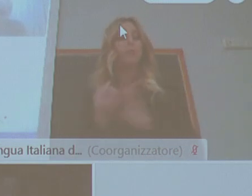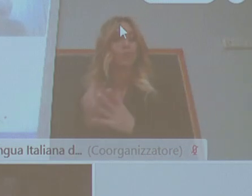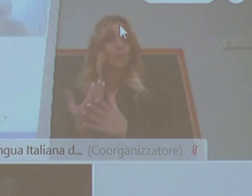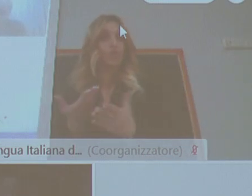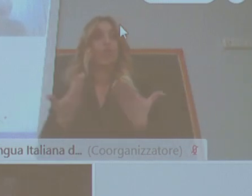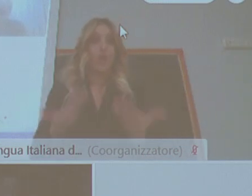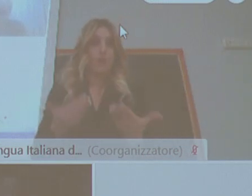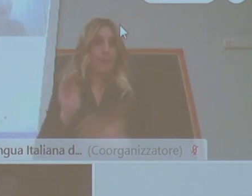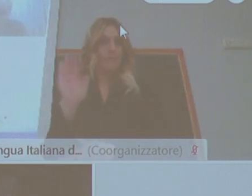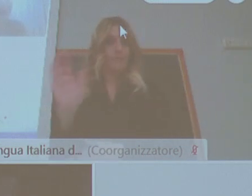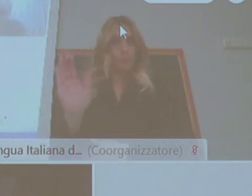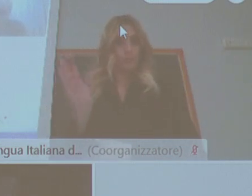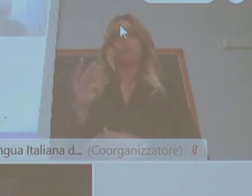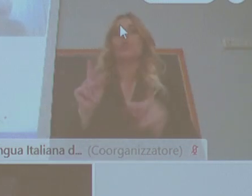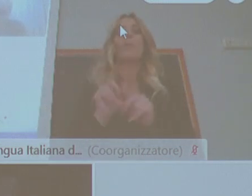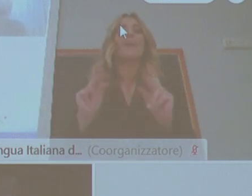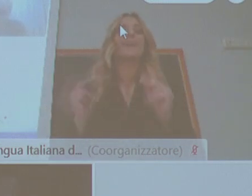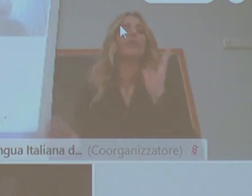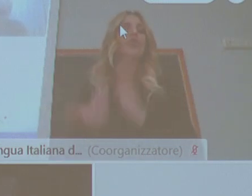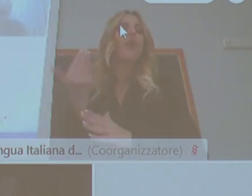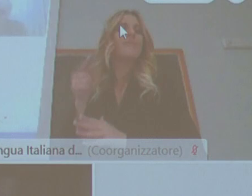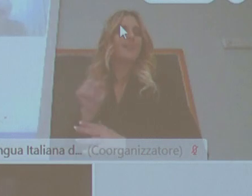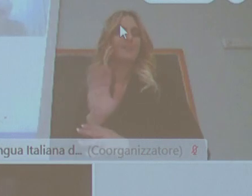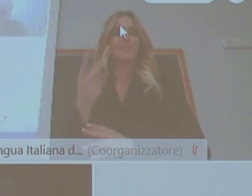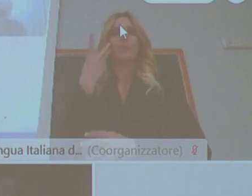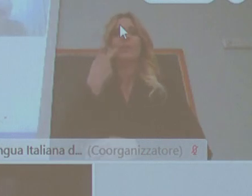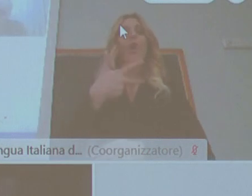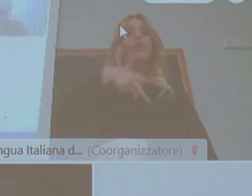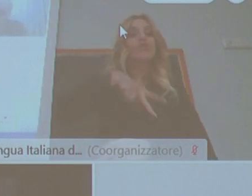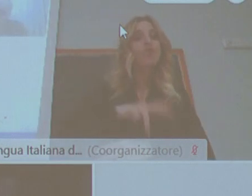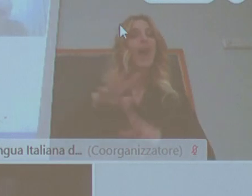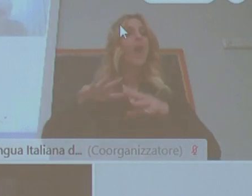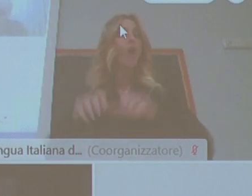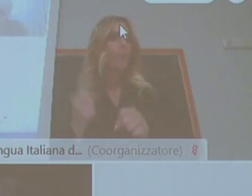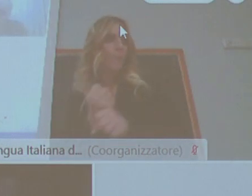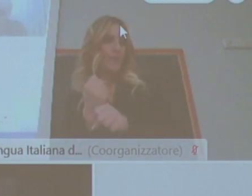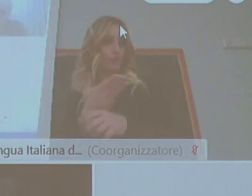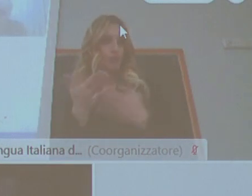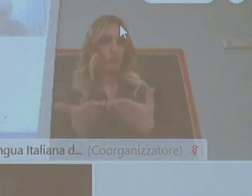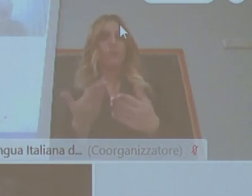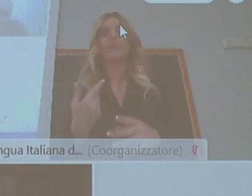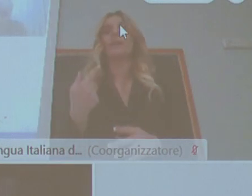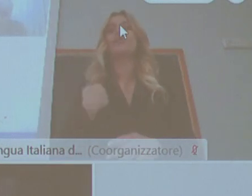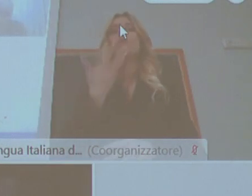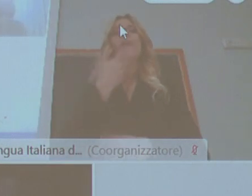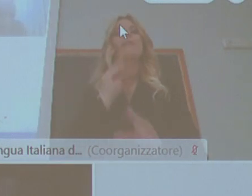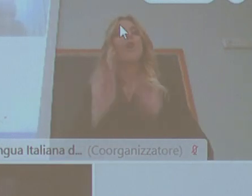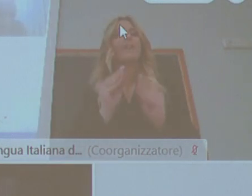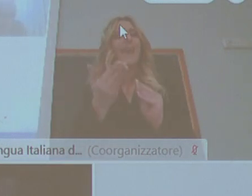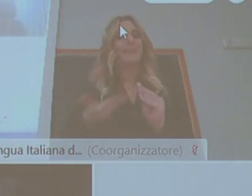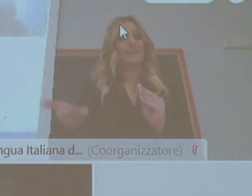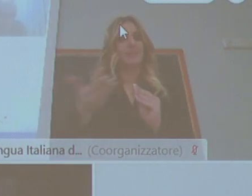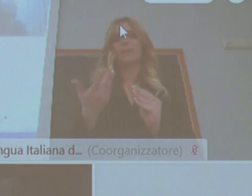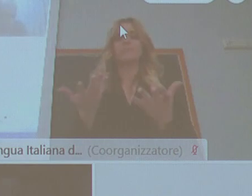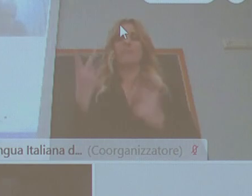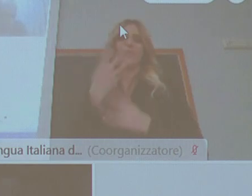campo innovativo per quello che riguarda appunto il sociale e l'occupazione. Quello che vorrei chiedere loro invece è qualcosa di